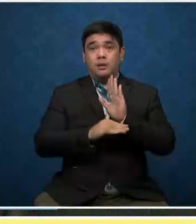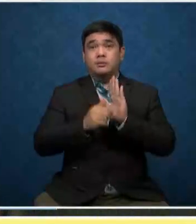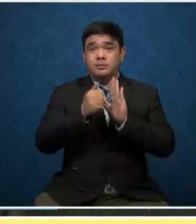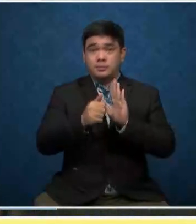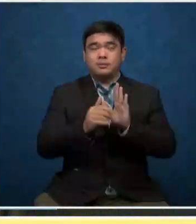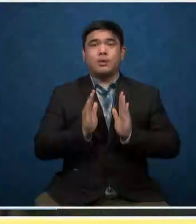ต่อไปครับขอบคุณครับ